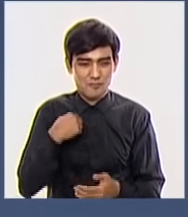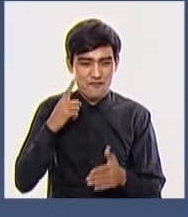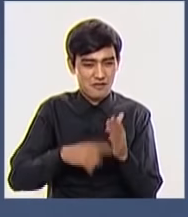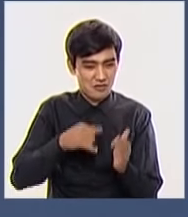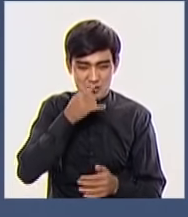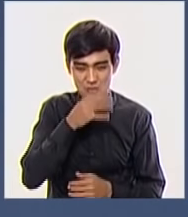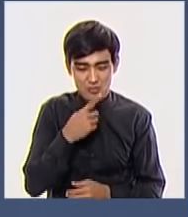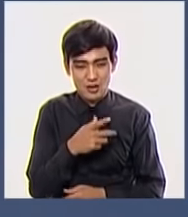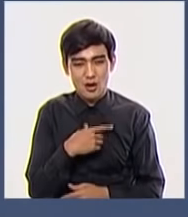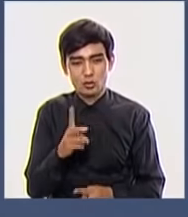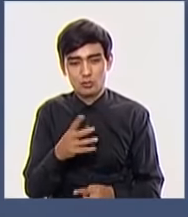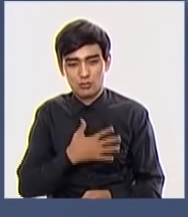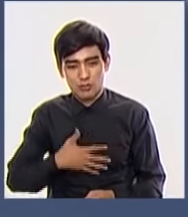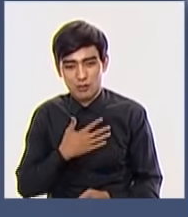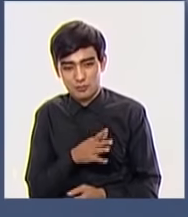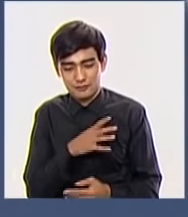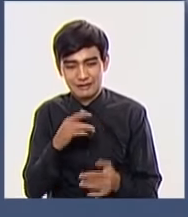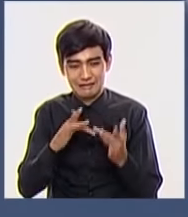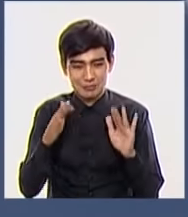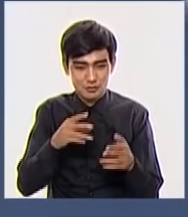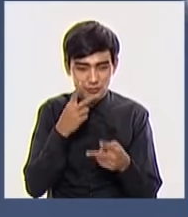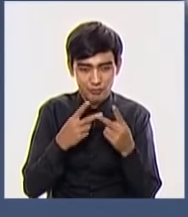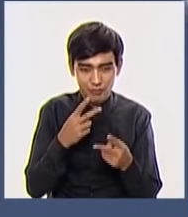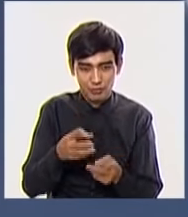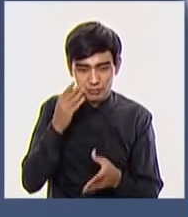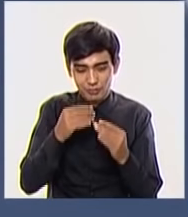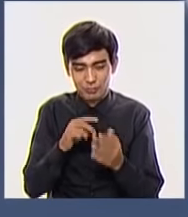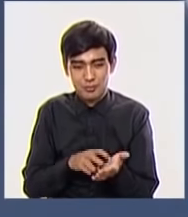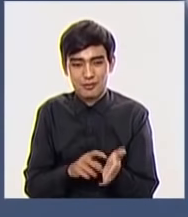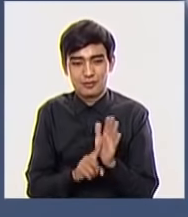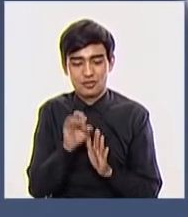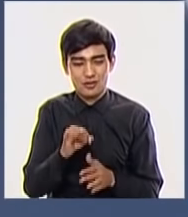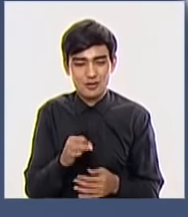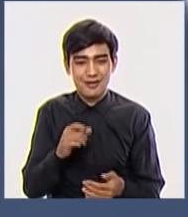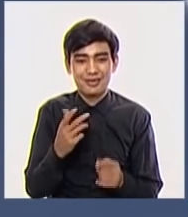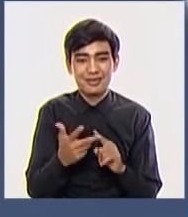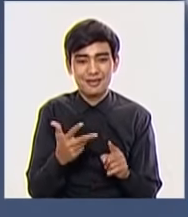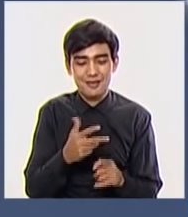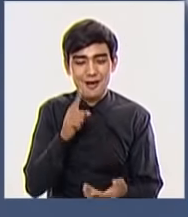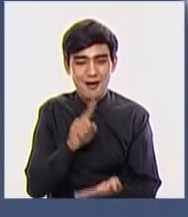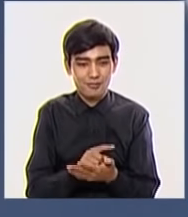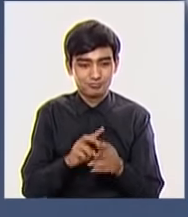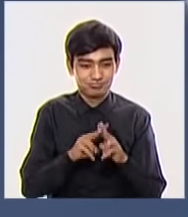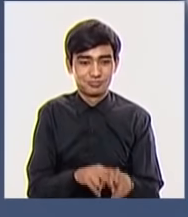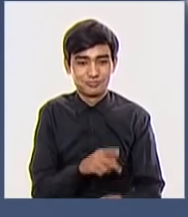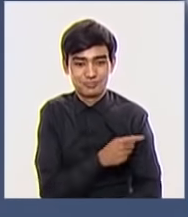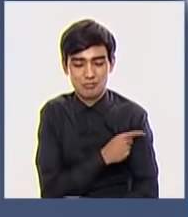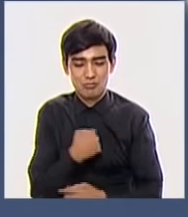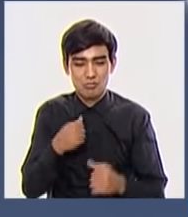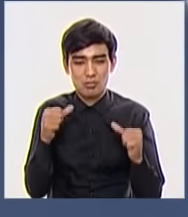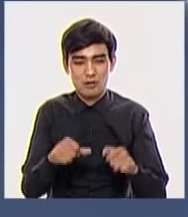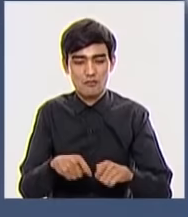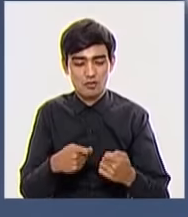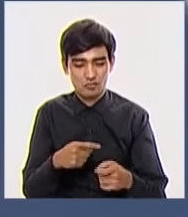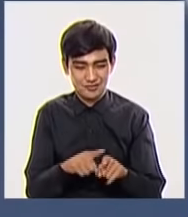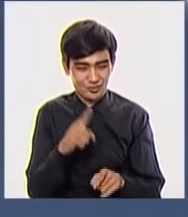другие поддаются панике, смотря ролики в интернете. Третьи считают, что обязательная вакцинация нарушает их конституционные права.